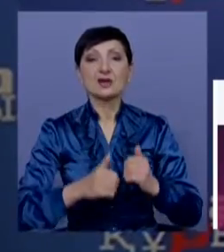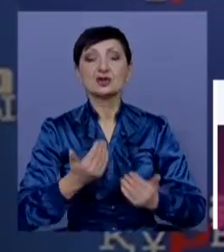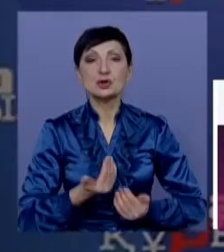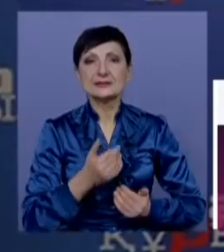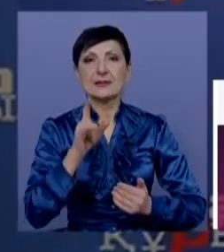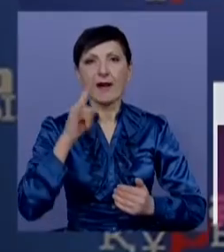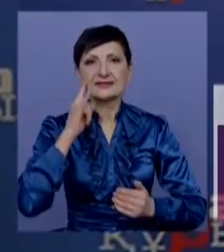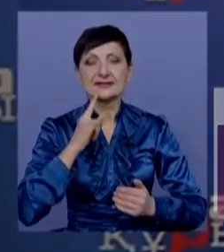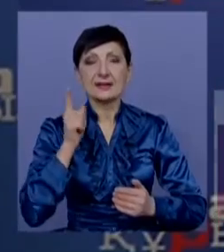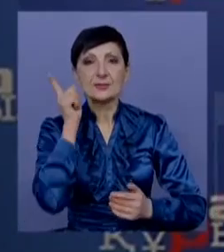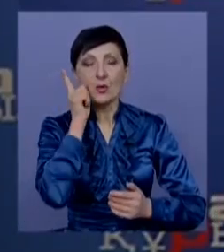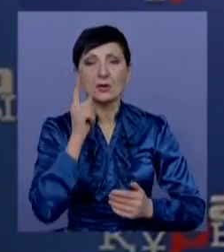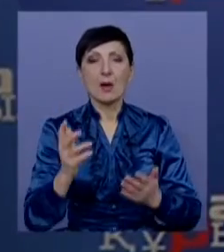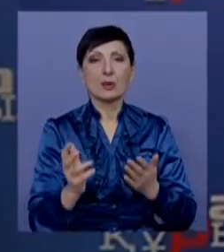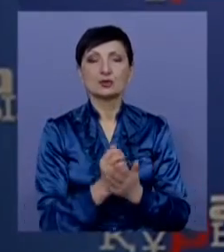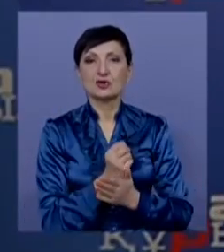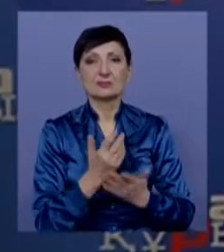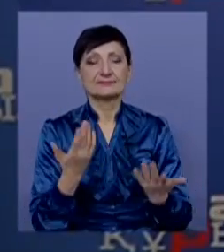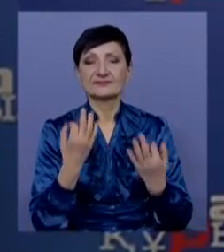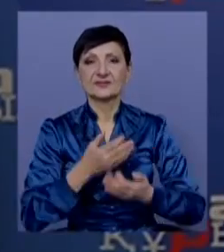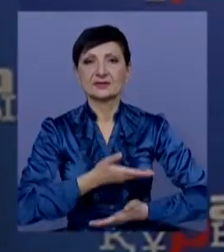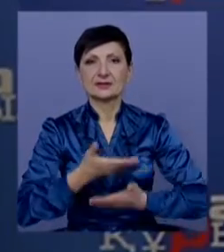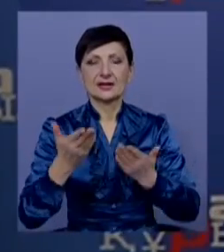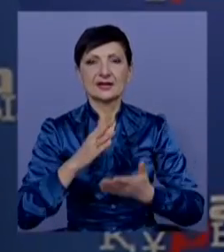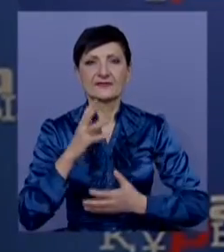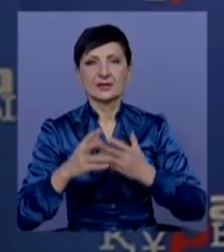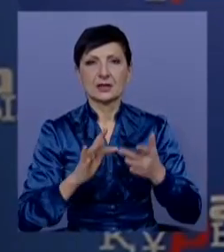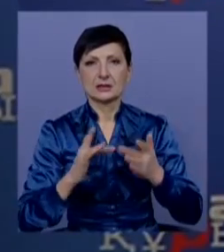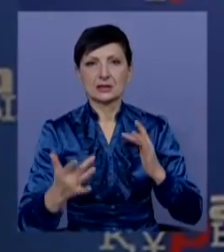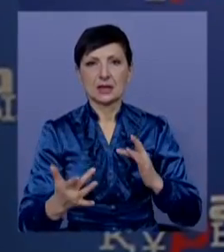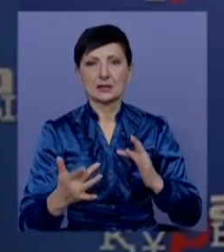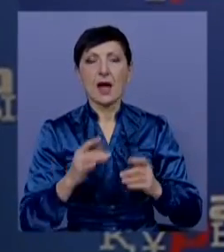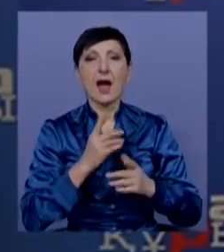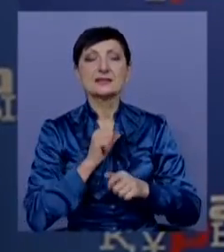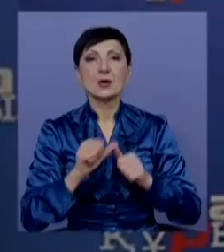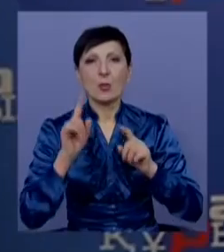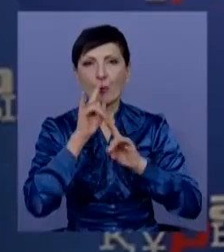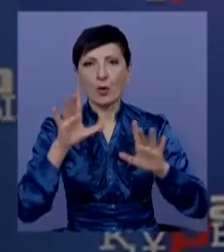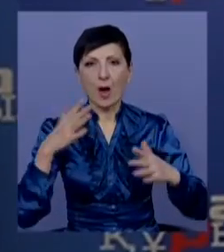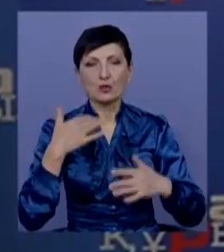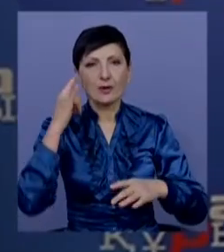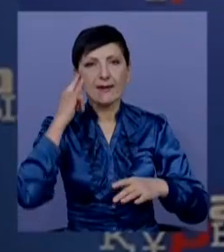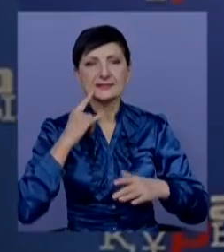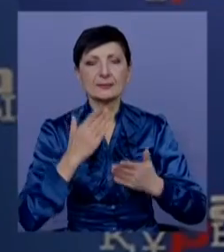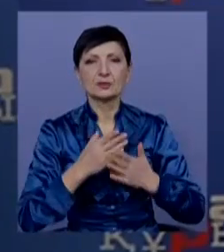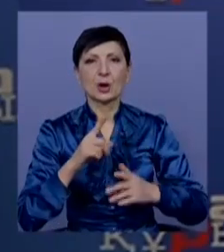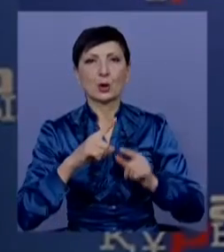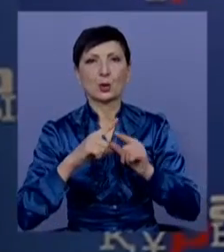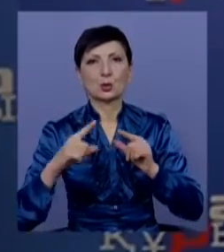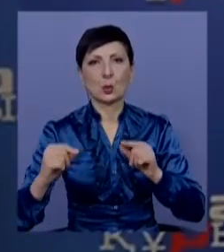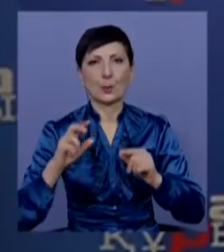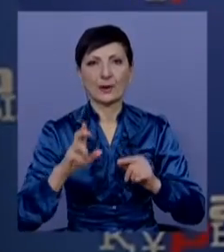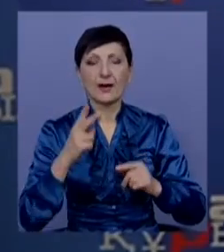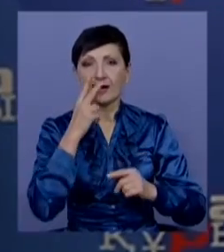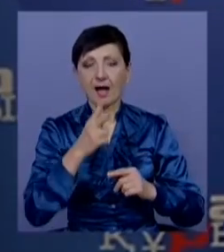страны, имеющий смартфон, получает практически неограниченный доступ к всемирной паутине. Особой популярностью у казахстанцев пользуется YouTube. В этом легко убедиться,